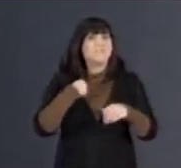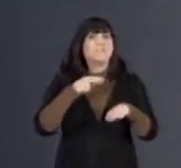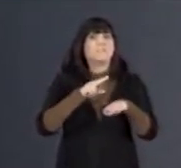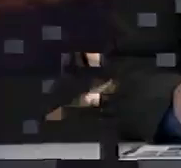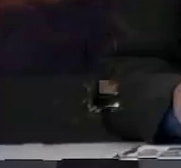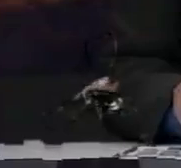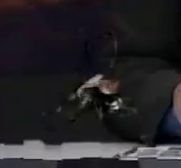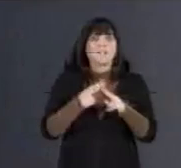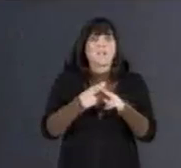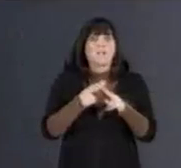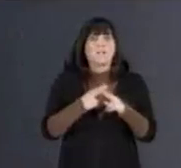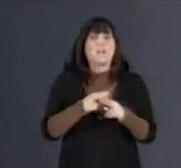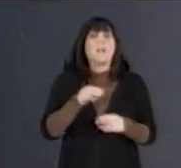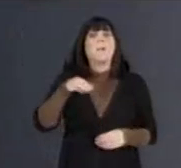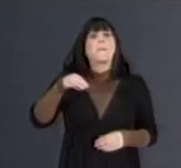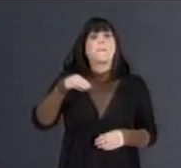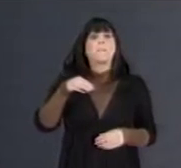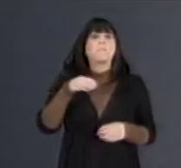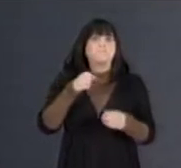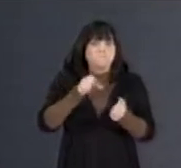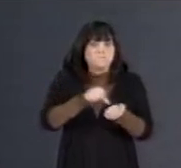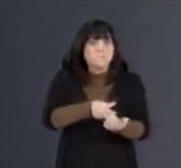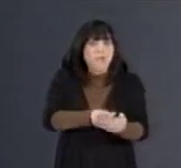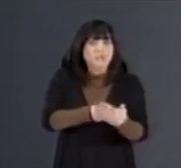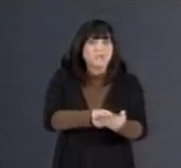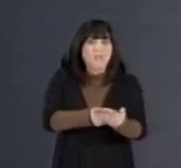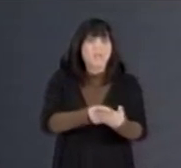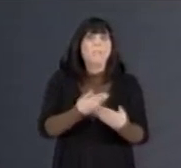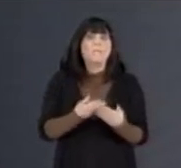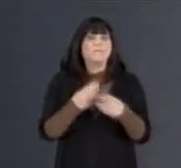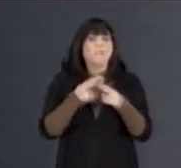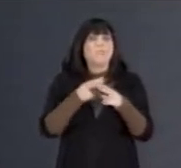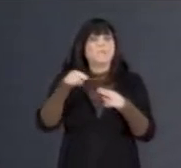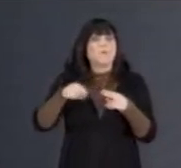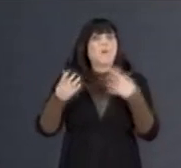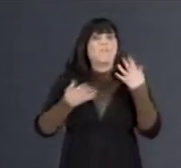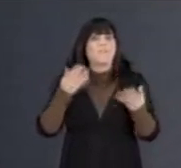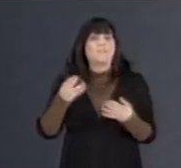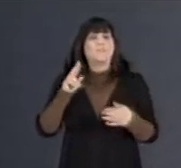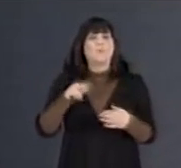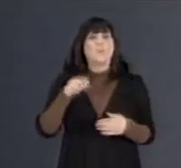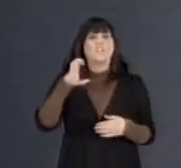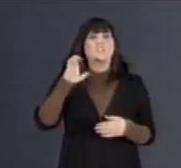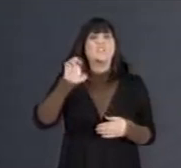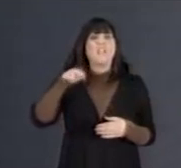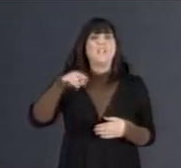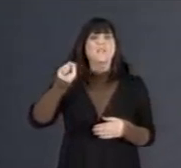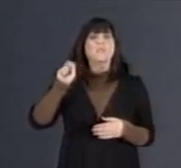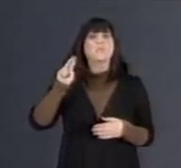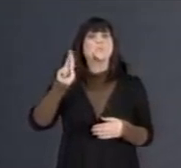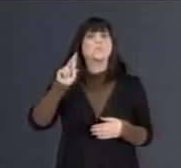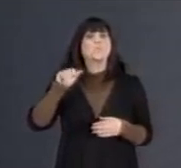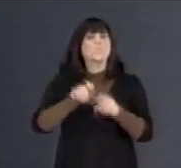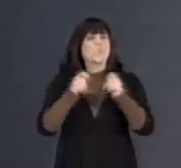bħal-Private Members biljon kħalla bħis bħis da' l-awwa l-affariet jisiru anka per-exempju tċansura bħtkun niktar